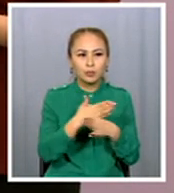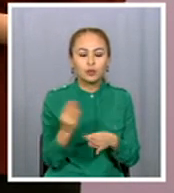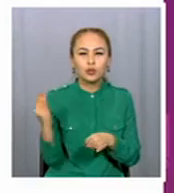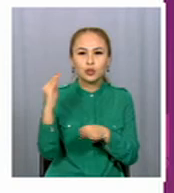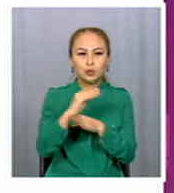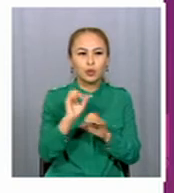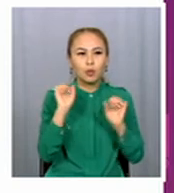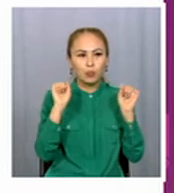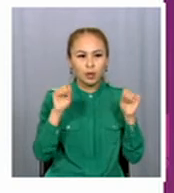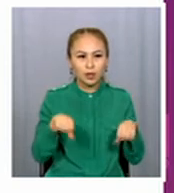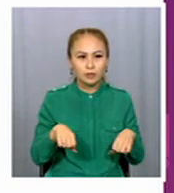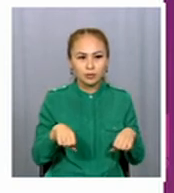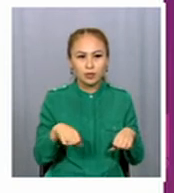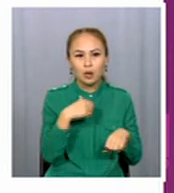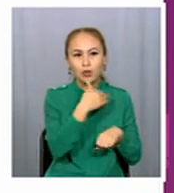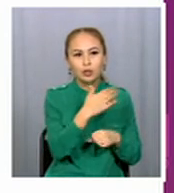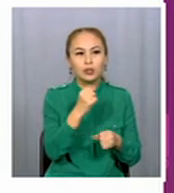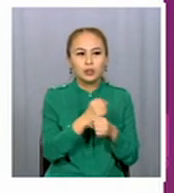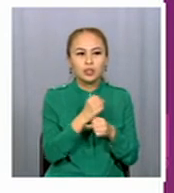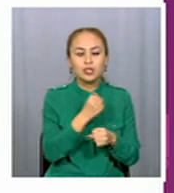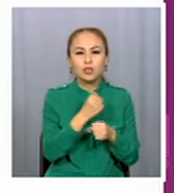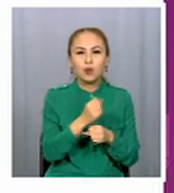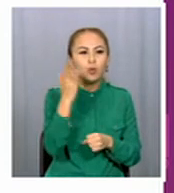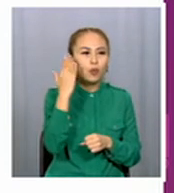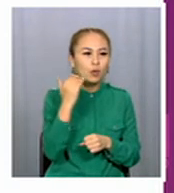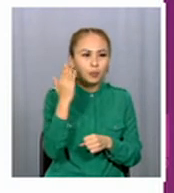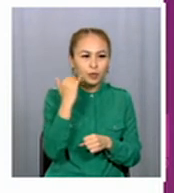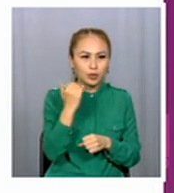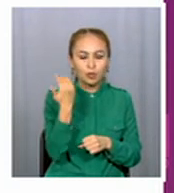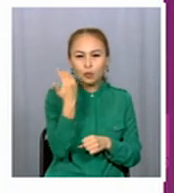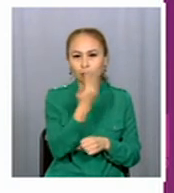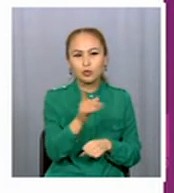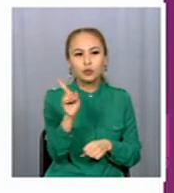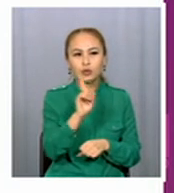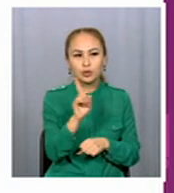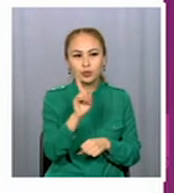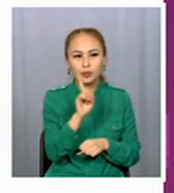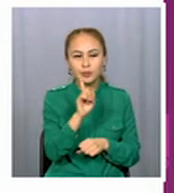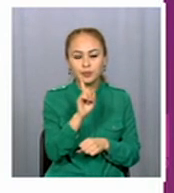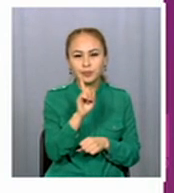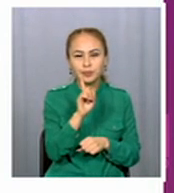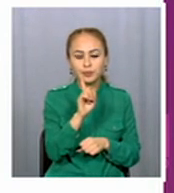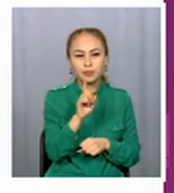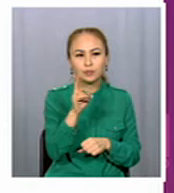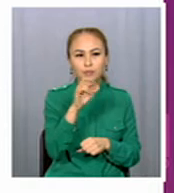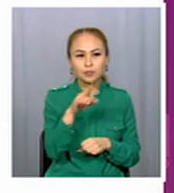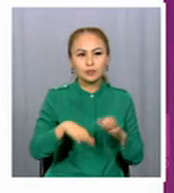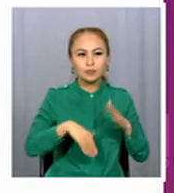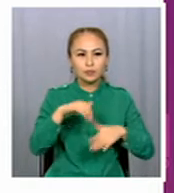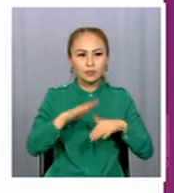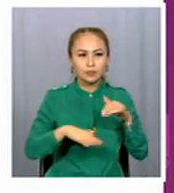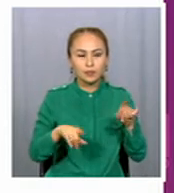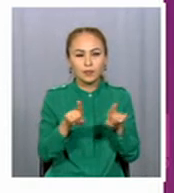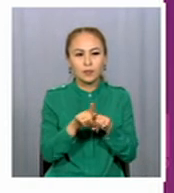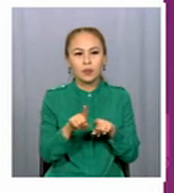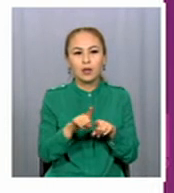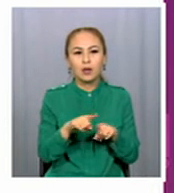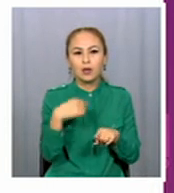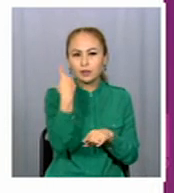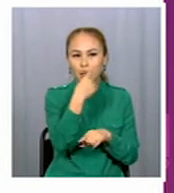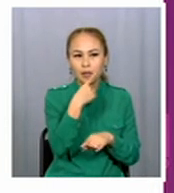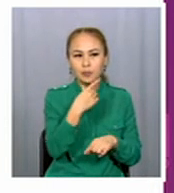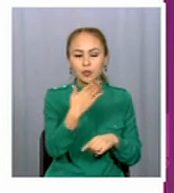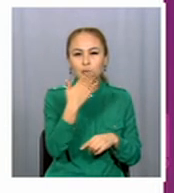болады. Ондай құралды жасау оп-оңай. Ол үшін қолды түтік етіп, ауызға